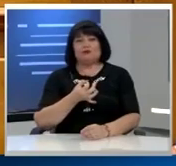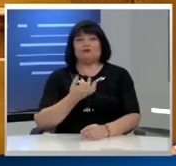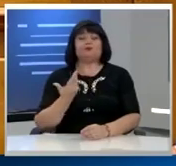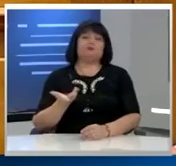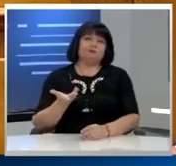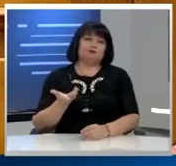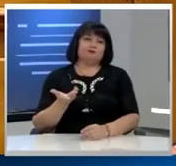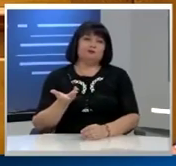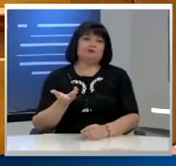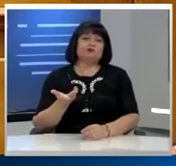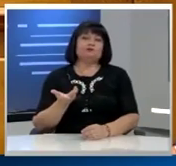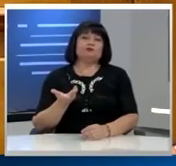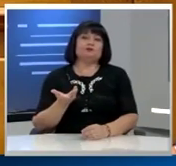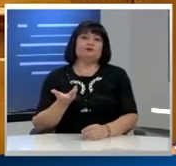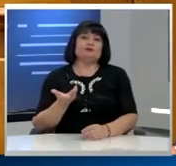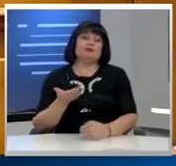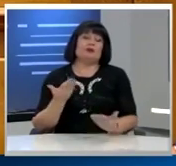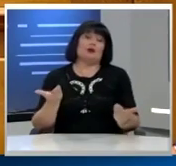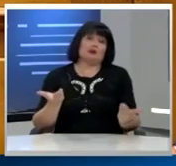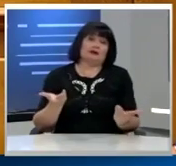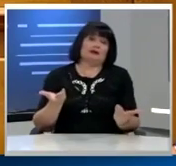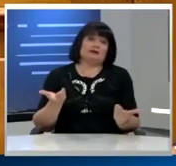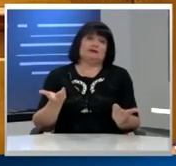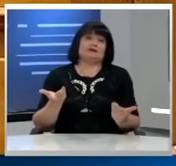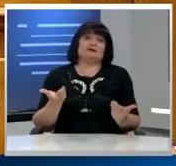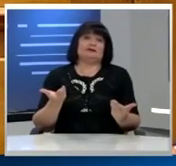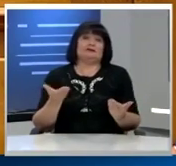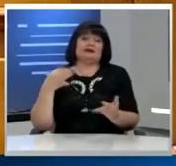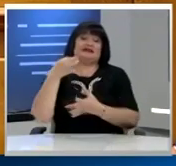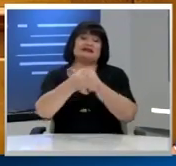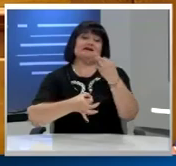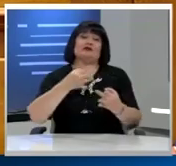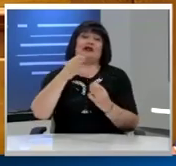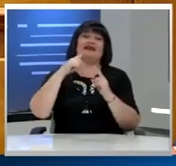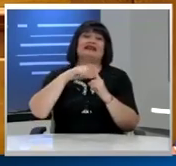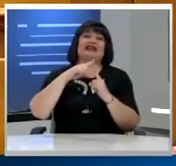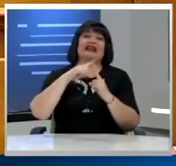ότι πήρατε τις συμβουλές της τεχνικής